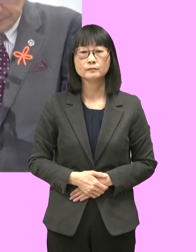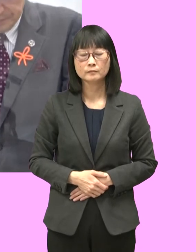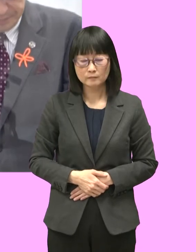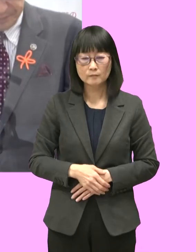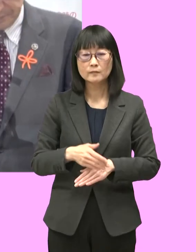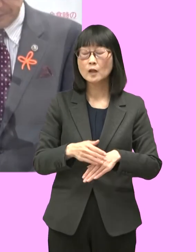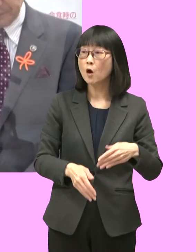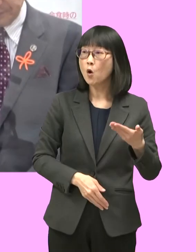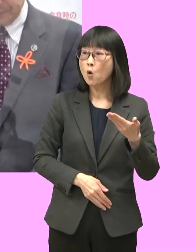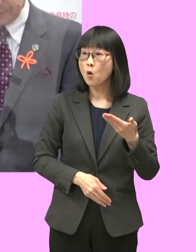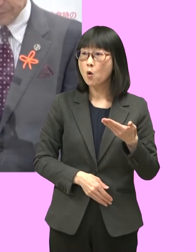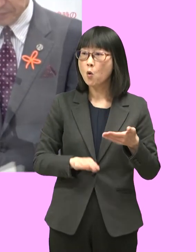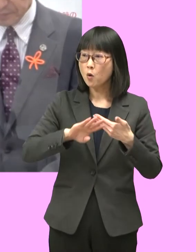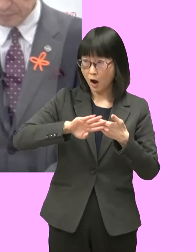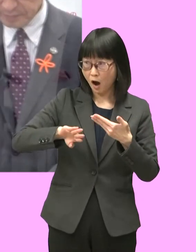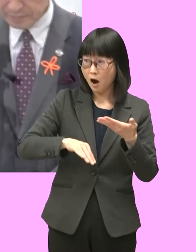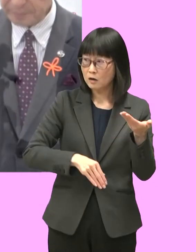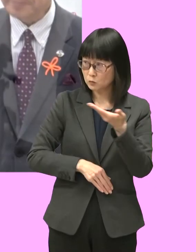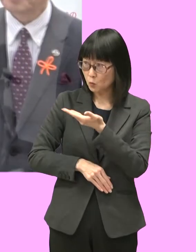はい、FTBさん。